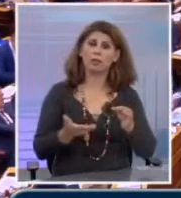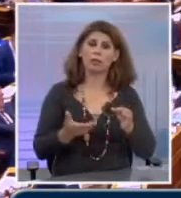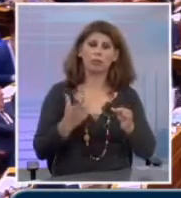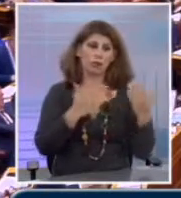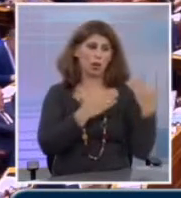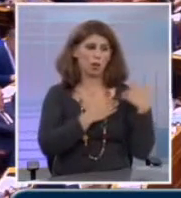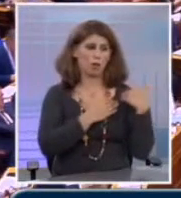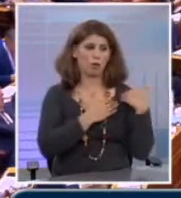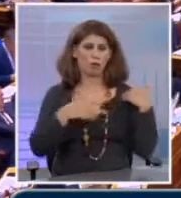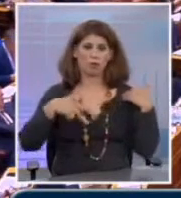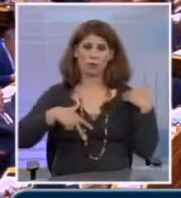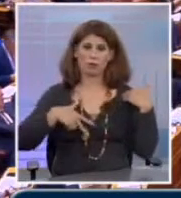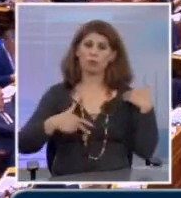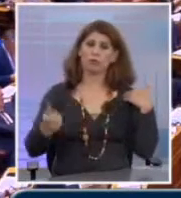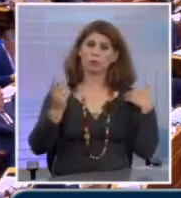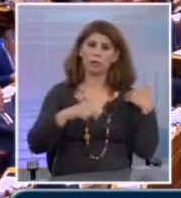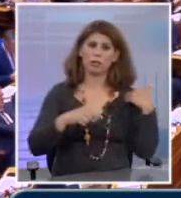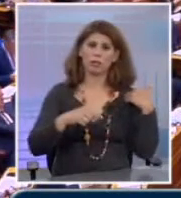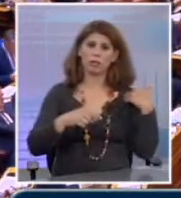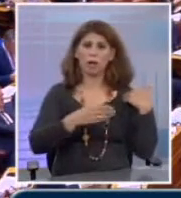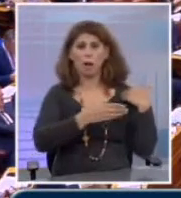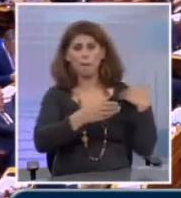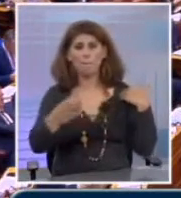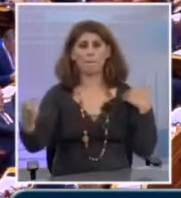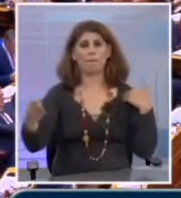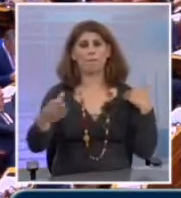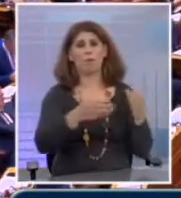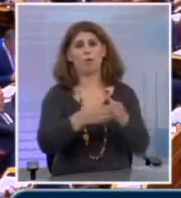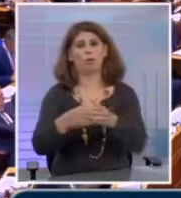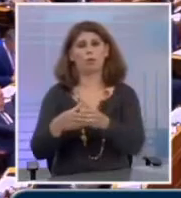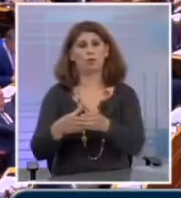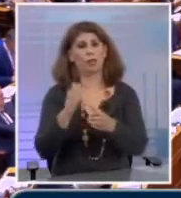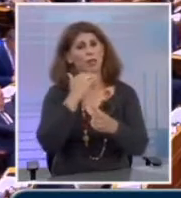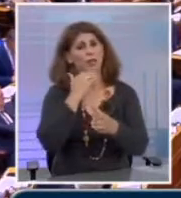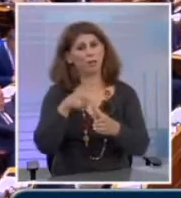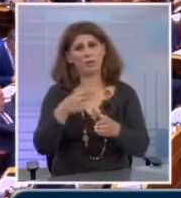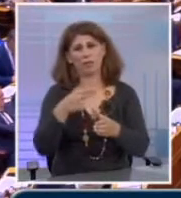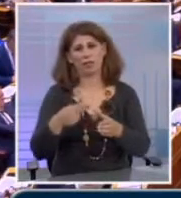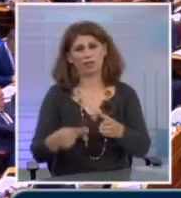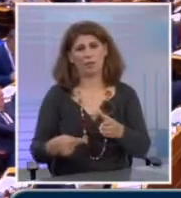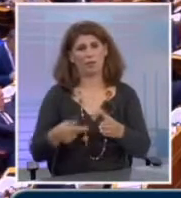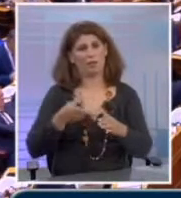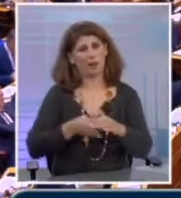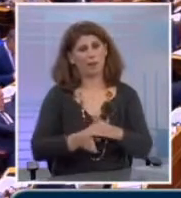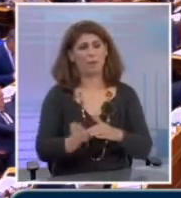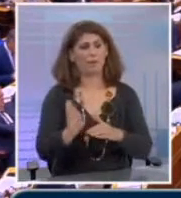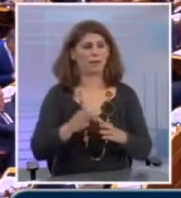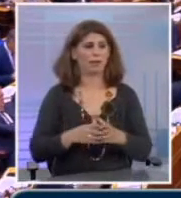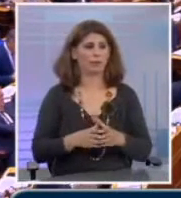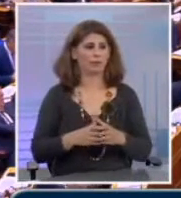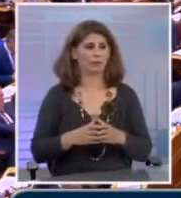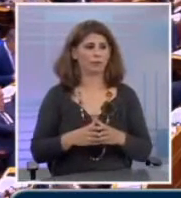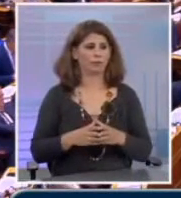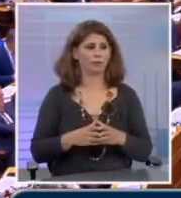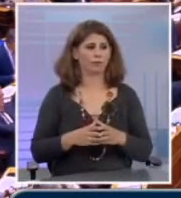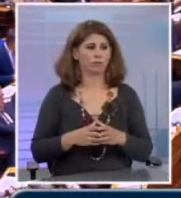καθήλυνα αρμοδίους υπουργούς και άλλους από όλες τις πτέρυγες της Βουλής. Δεν μπορούν αυτά τα θέματα να περνάνε. Απλώς